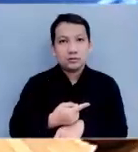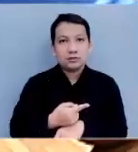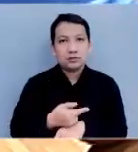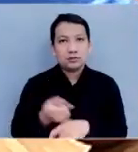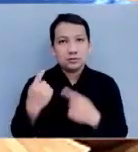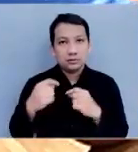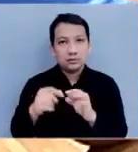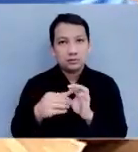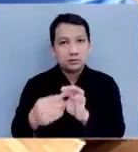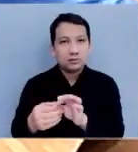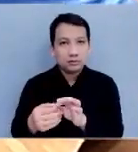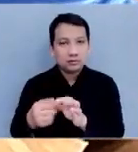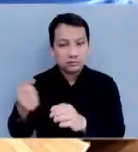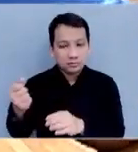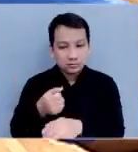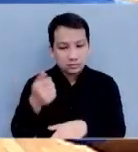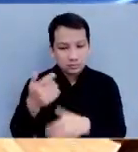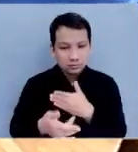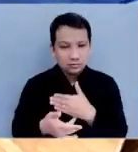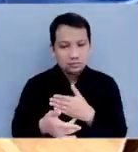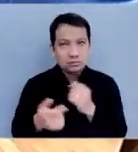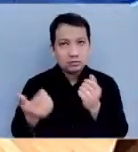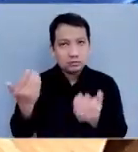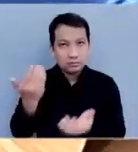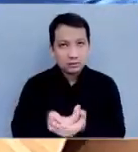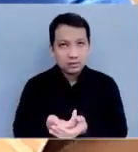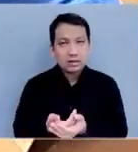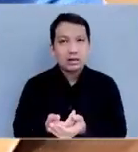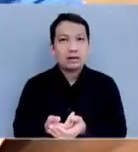to get him in as early as possible,